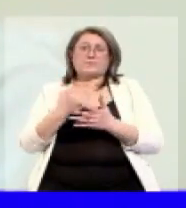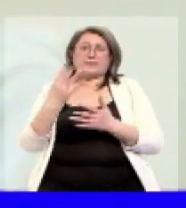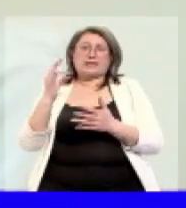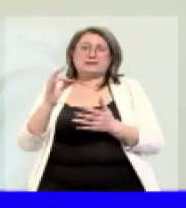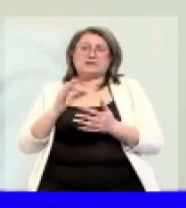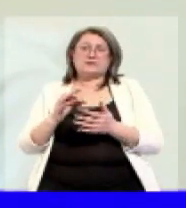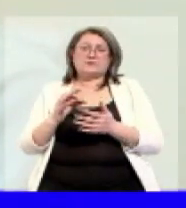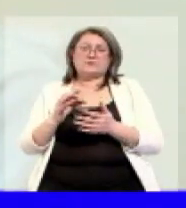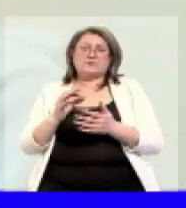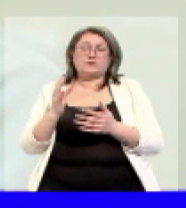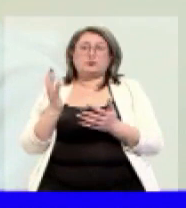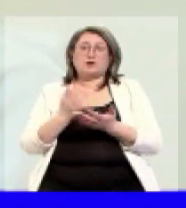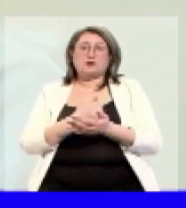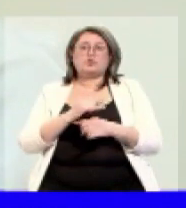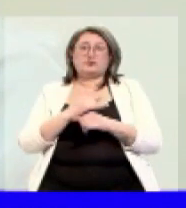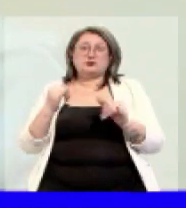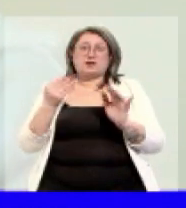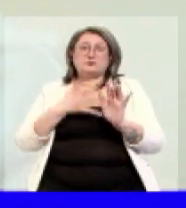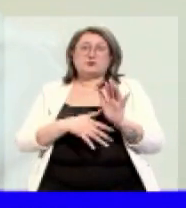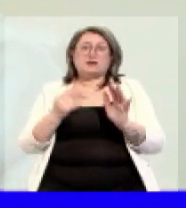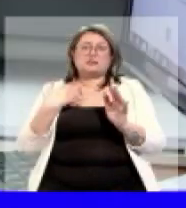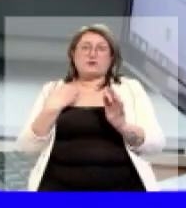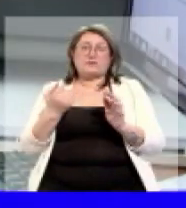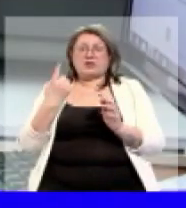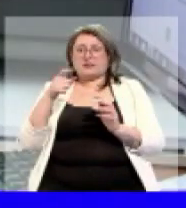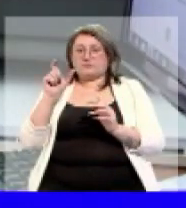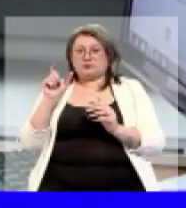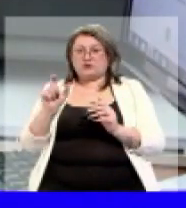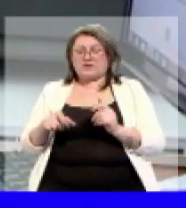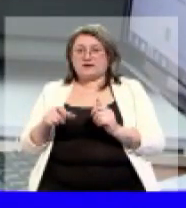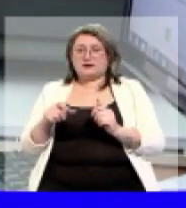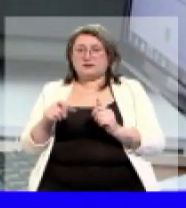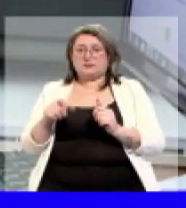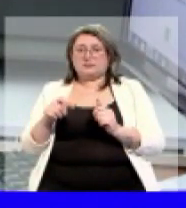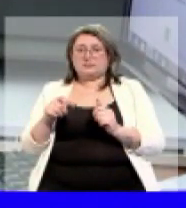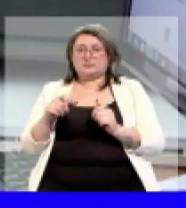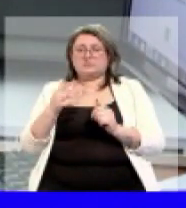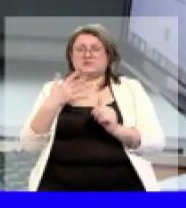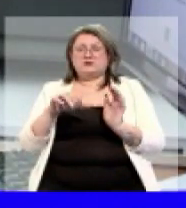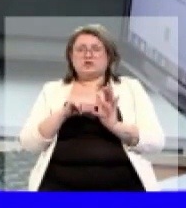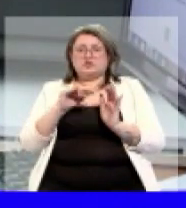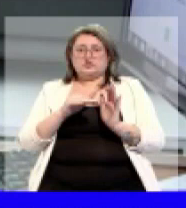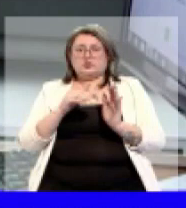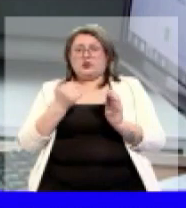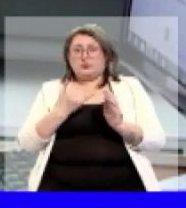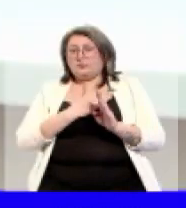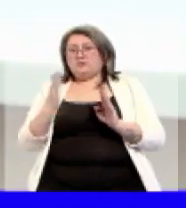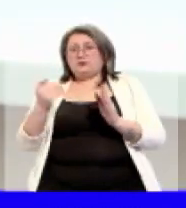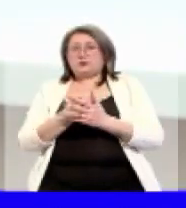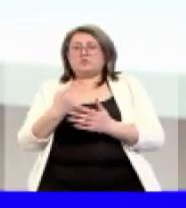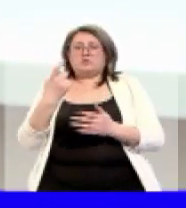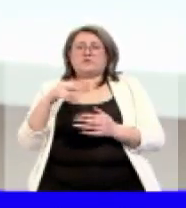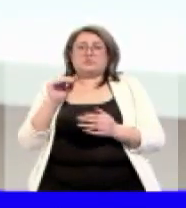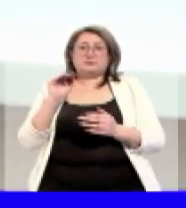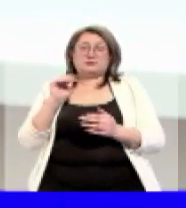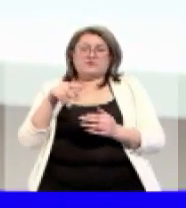жылы 3,17%-ға дейін артты. Еліміздің бір тұрғынының денсаулығына арналған шығыстарды 56 мың теңгеден